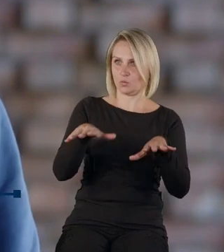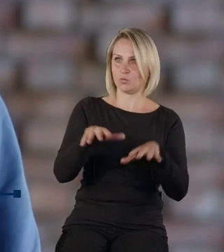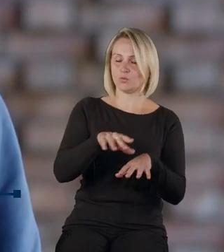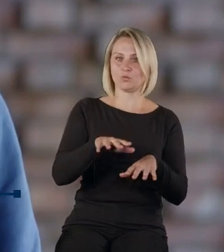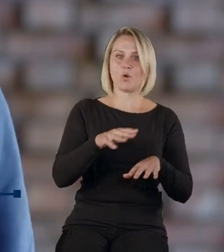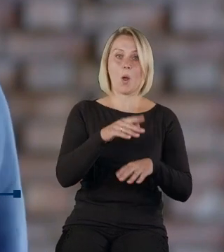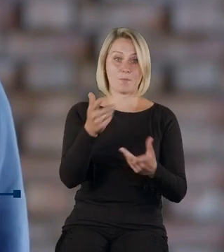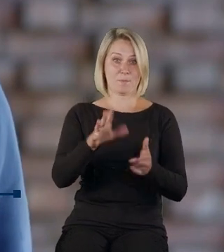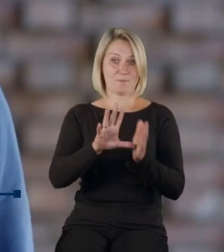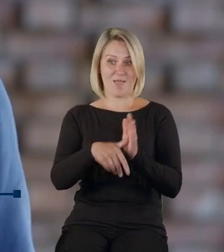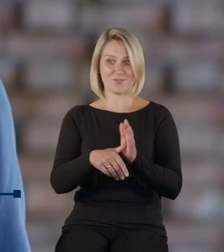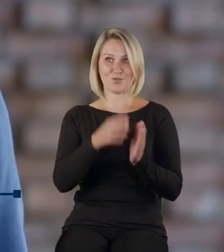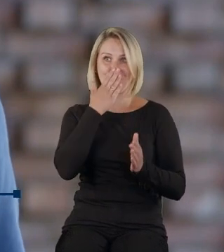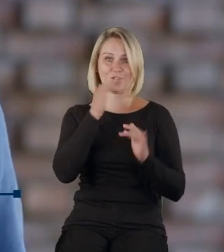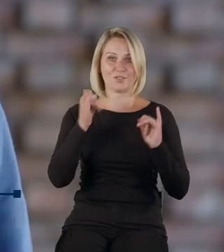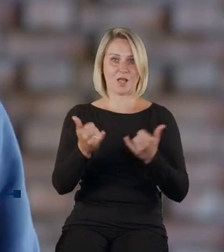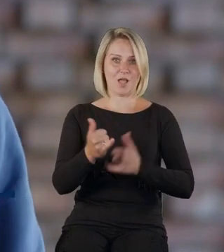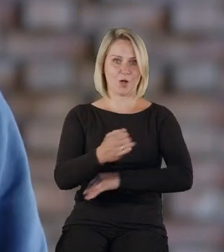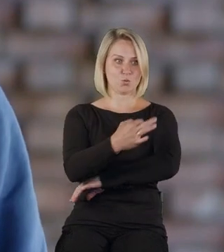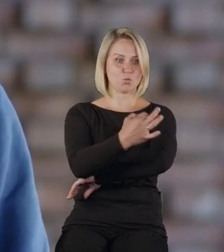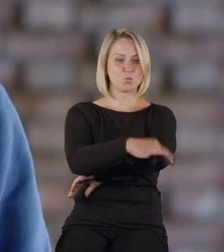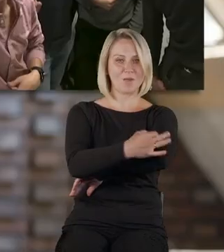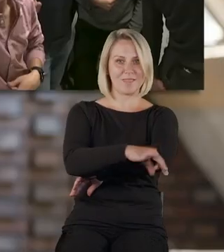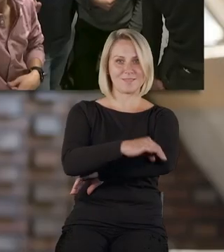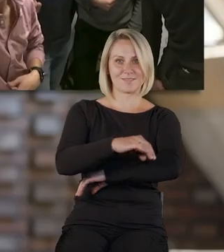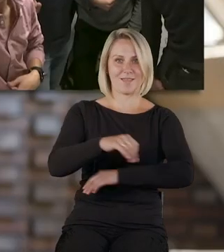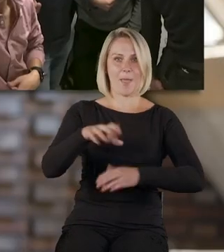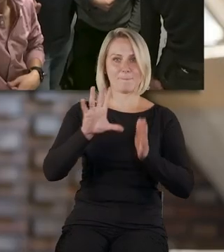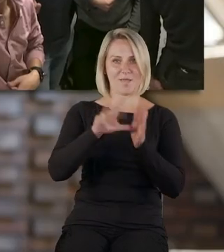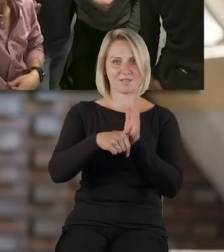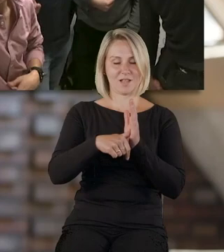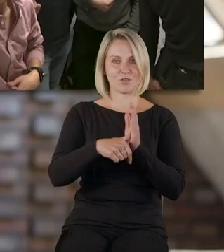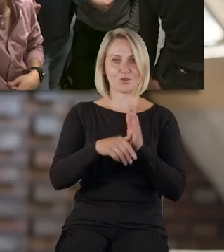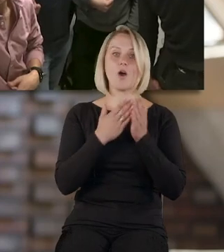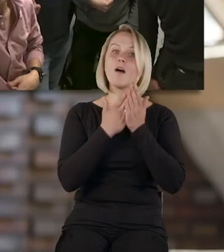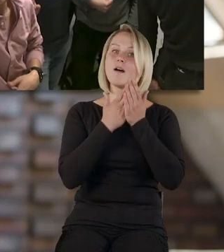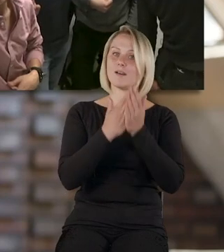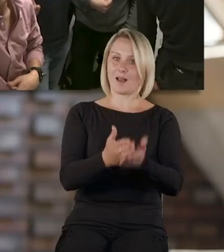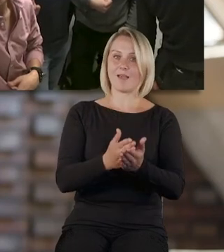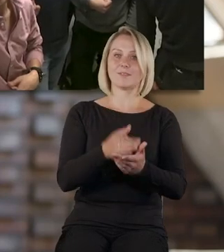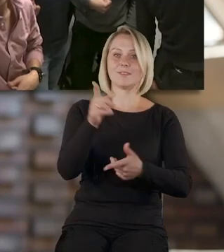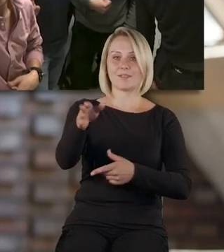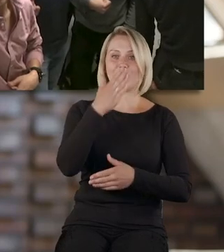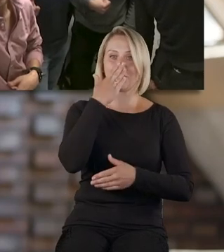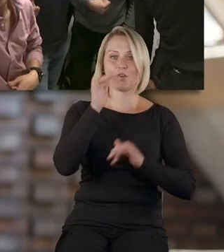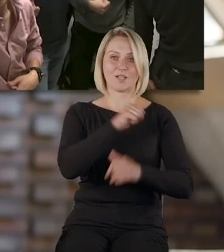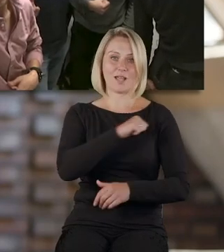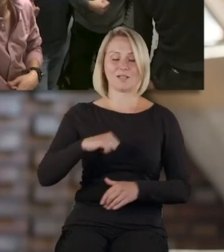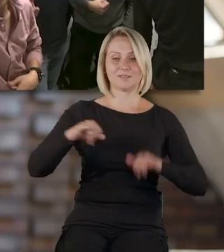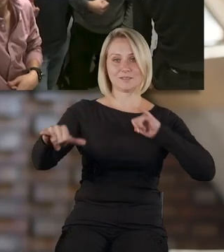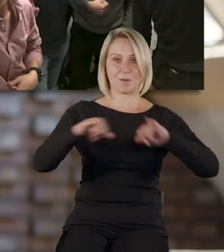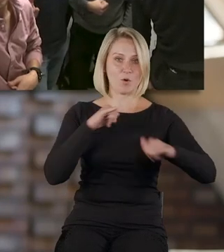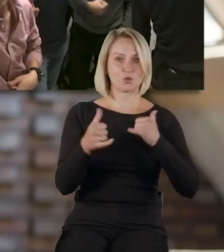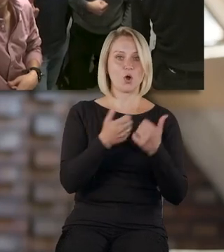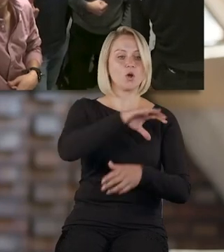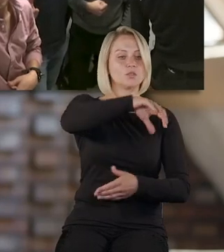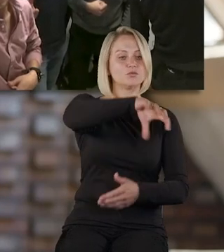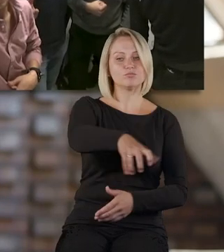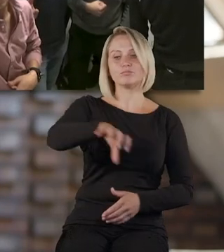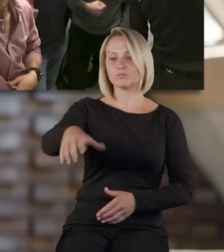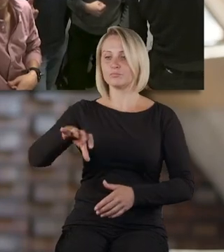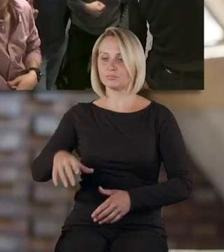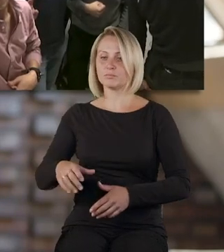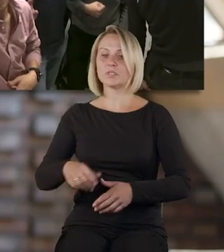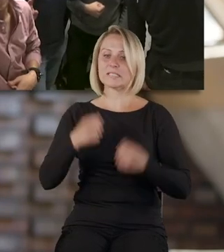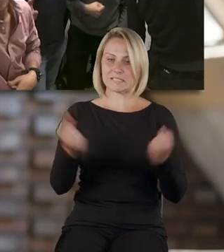spore miasteczko i to w dodatku studenckie miasteczko. Rady samorządu studenckiego działające na poszczególnych wydziałach dbają o to, by rozwijało się